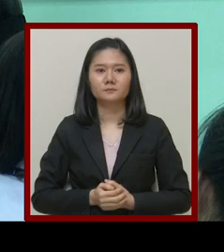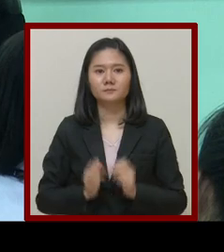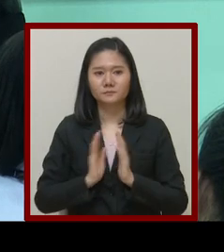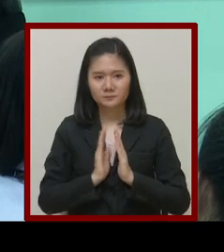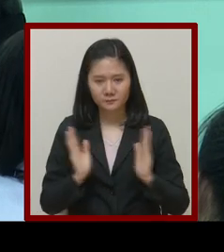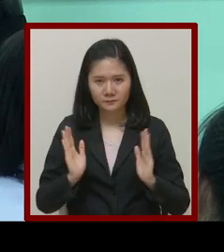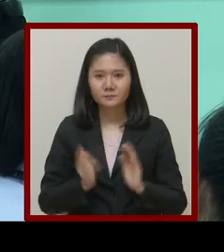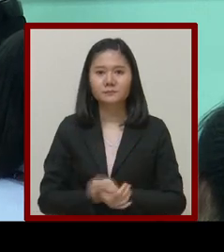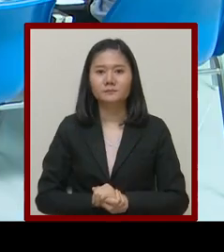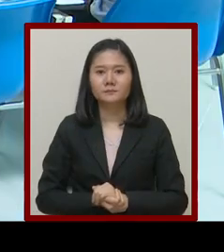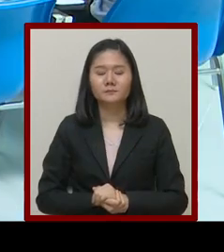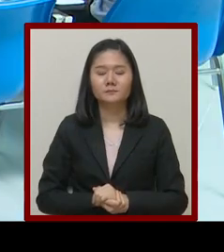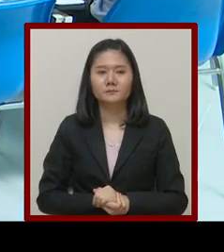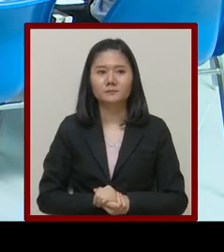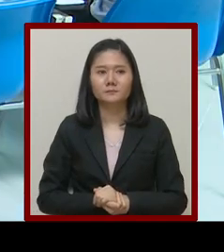ผมครับ